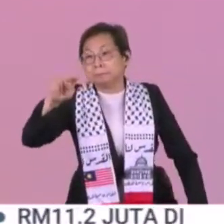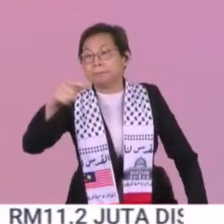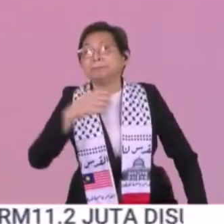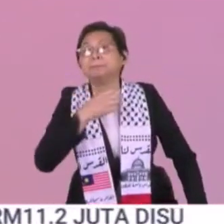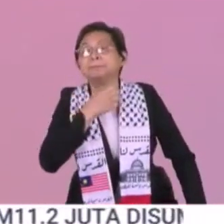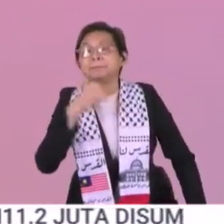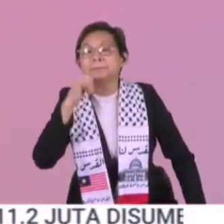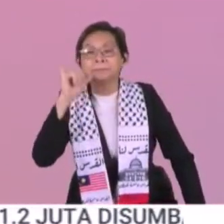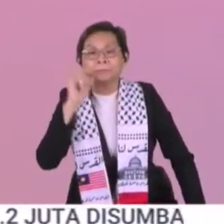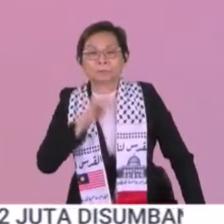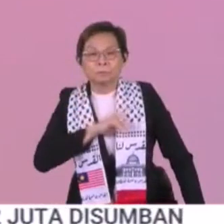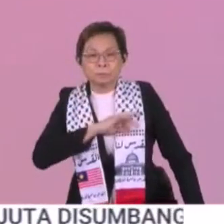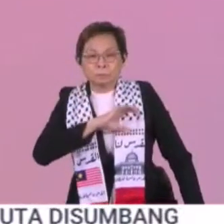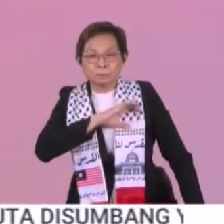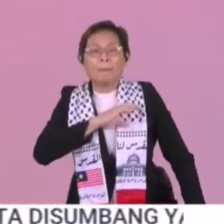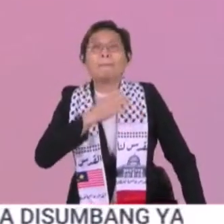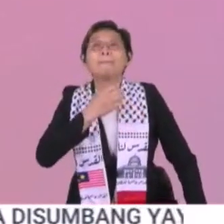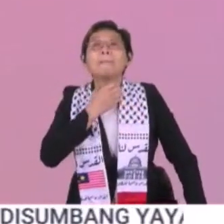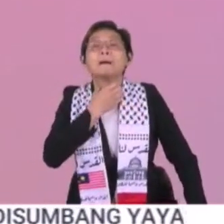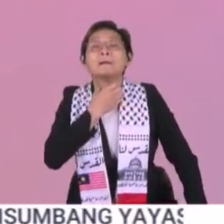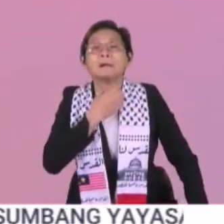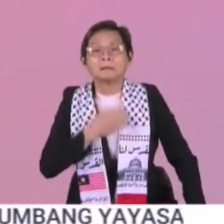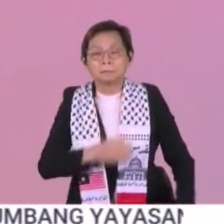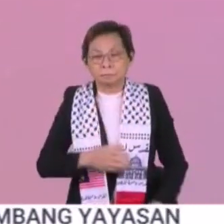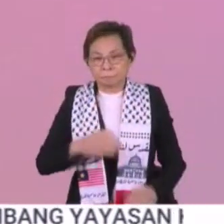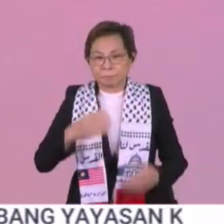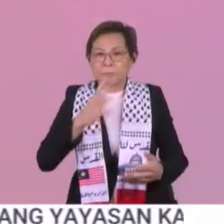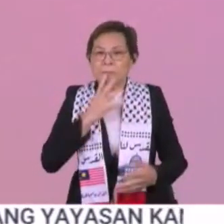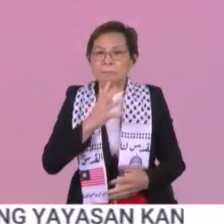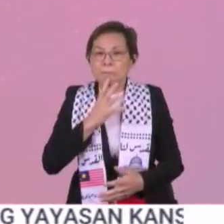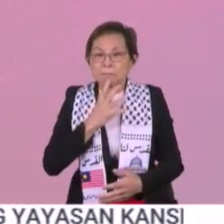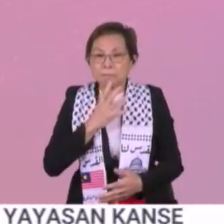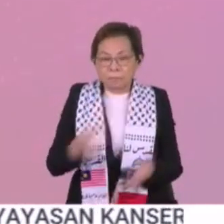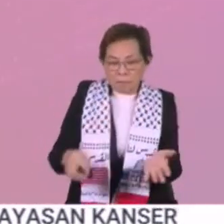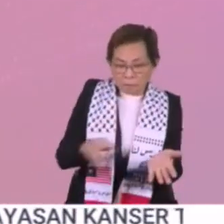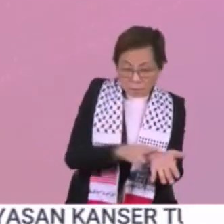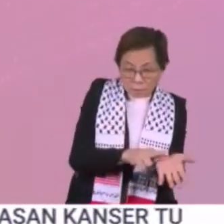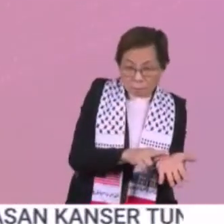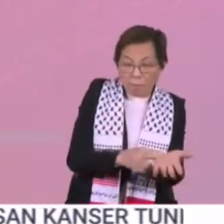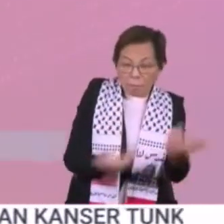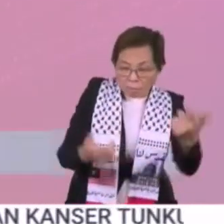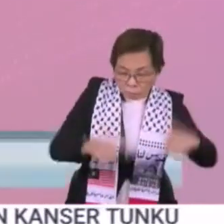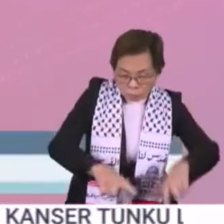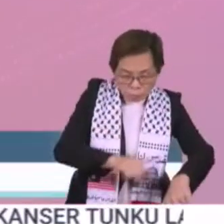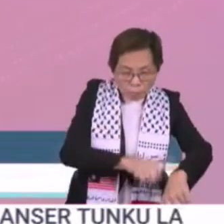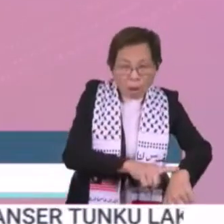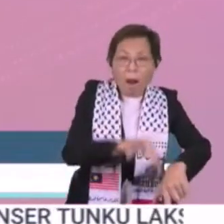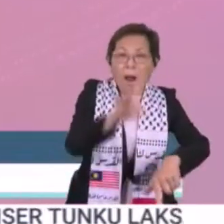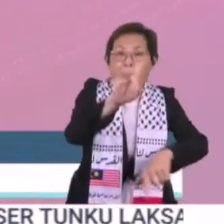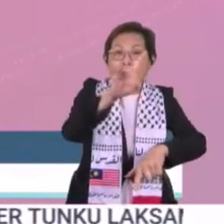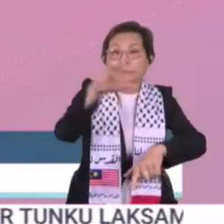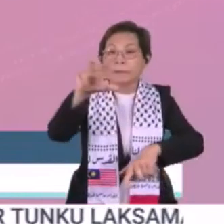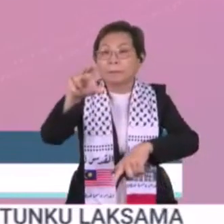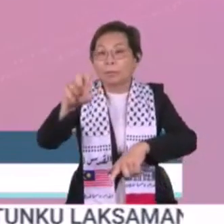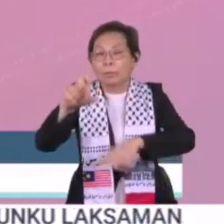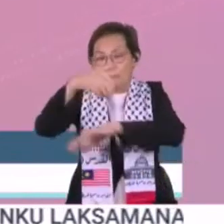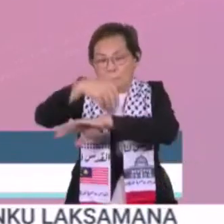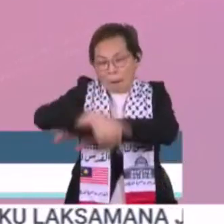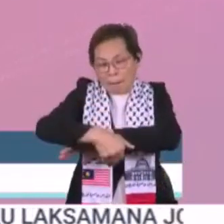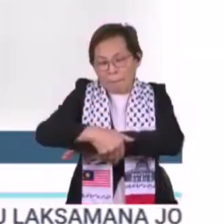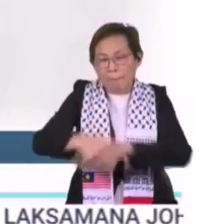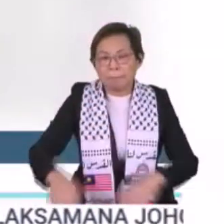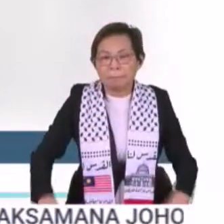ketua polisah asisten komisioner polis Mohamad nordin abdull berkata laporan mengenai kejadian Diterima pada pukul 836